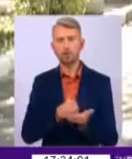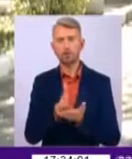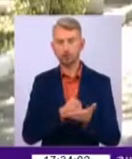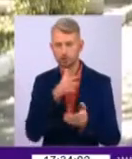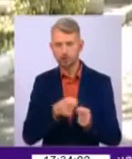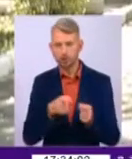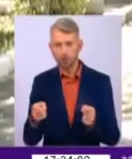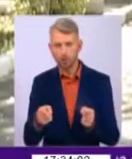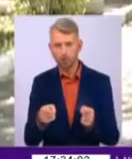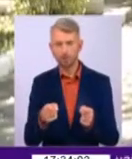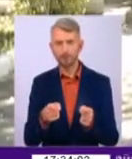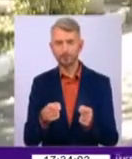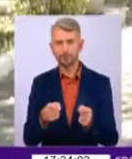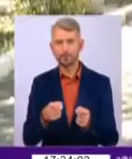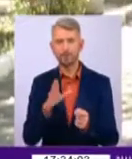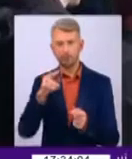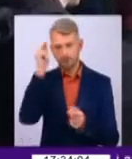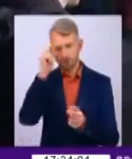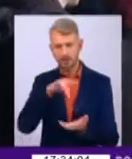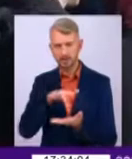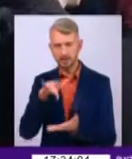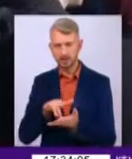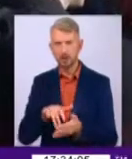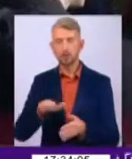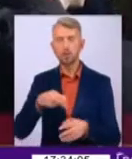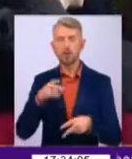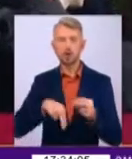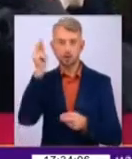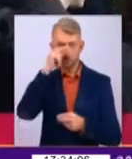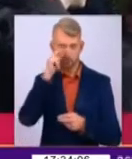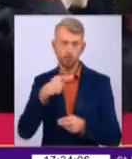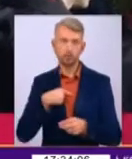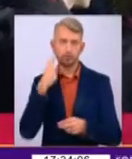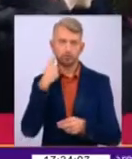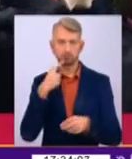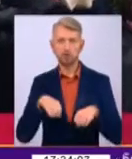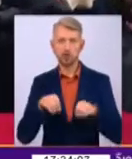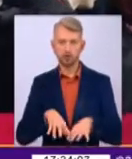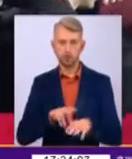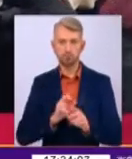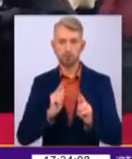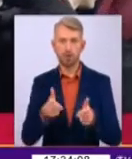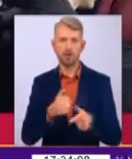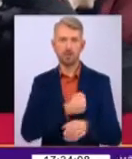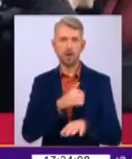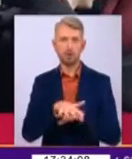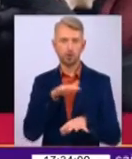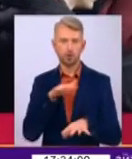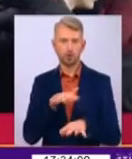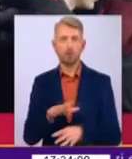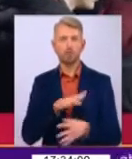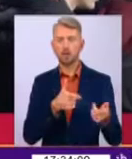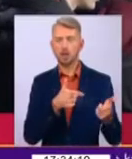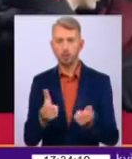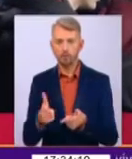строкової навчальний центр. По закінченню учоби вирішив піти в армію, як би бути